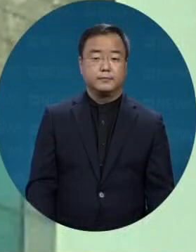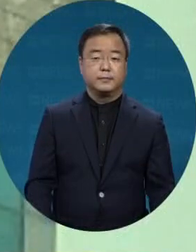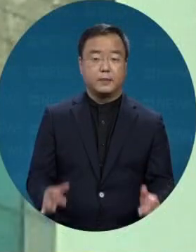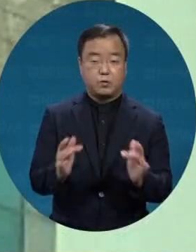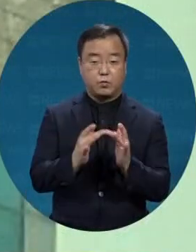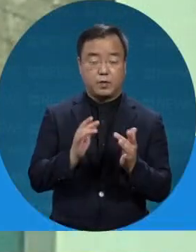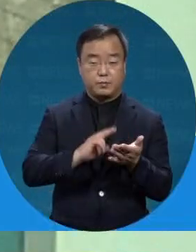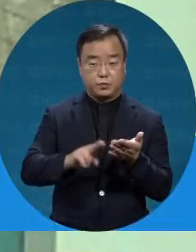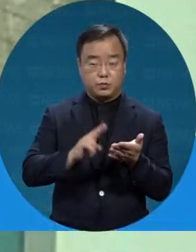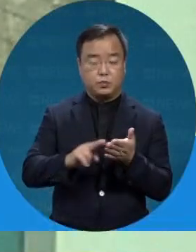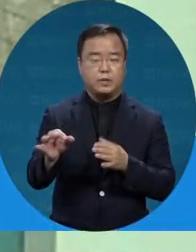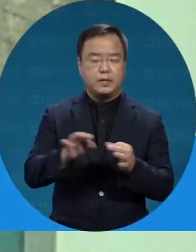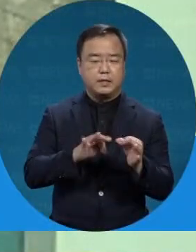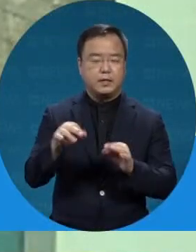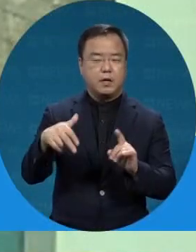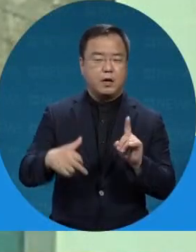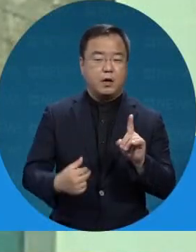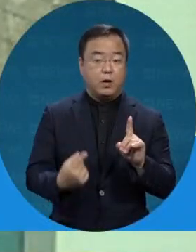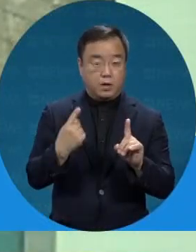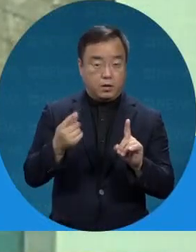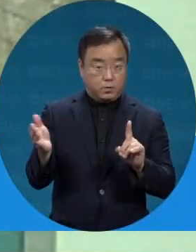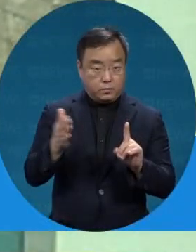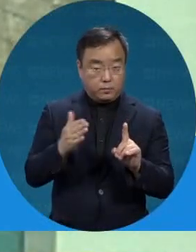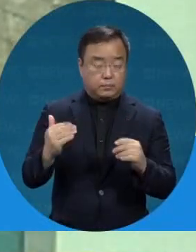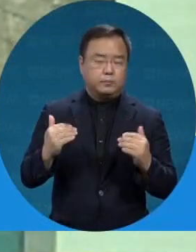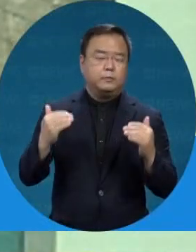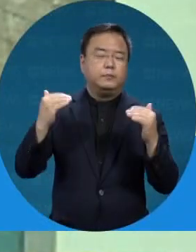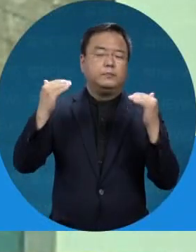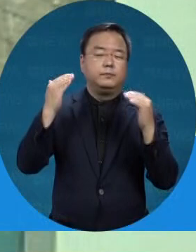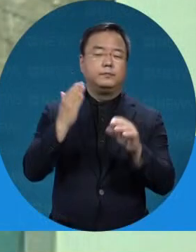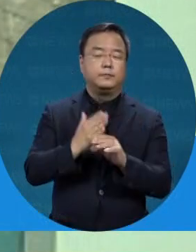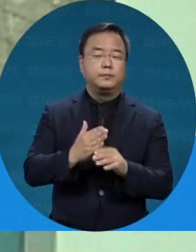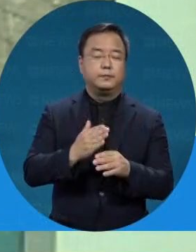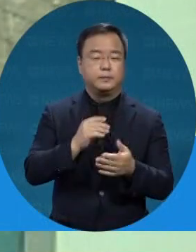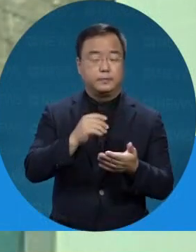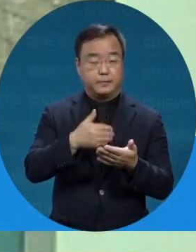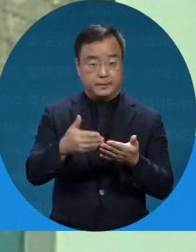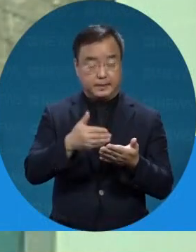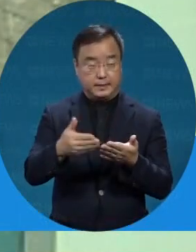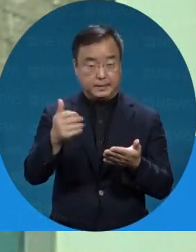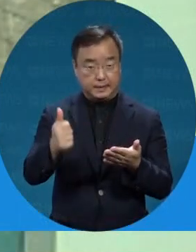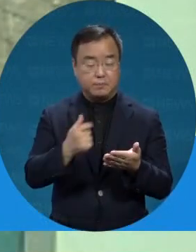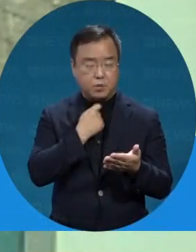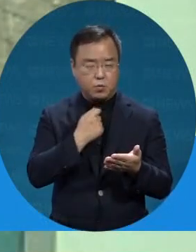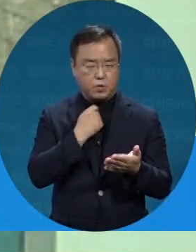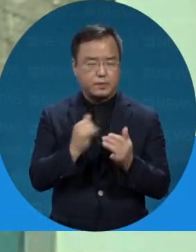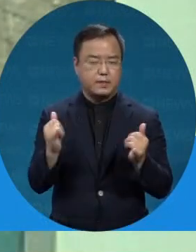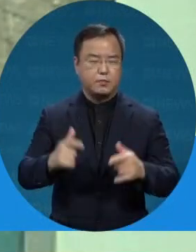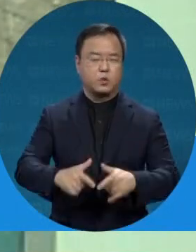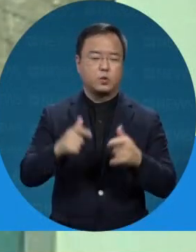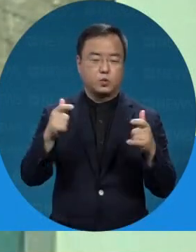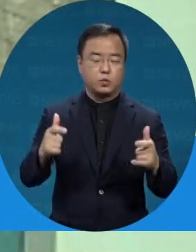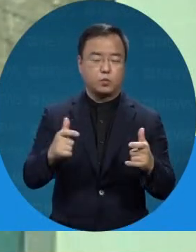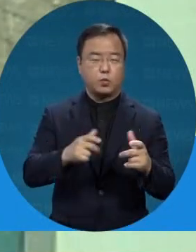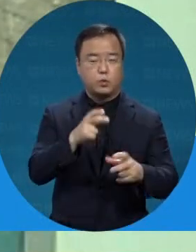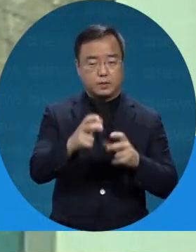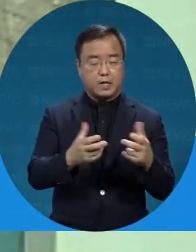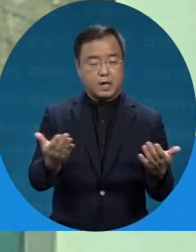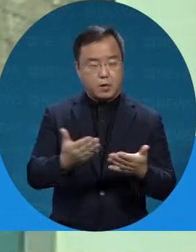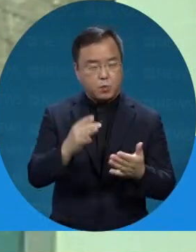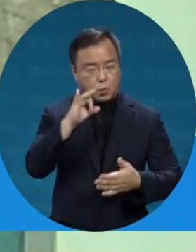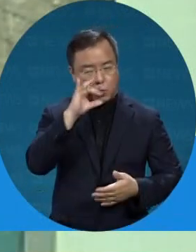웹툰 시장이 1조원대로 성장했습니다 웹툰 작가를 꿈꾸는 학생들도 많아지고 업계에 대한 궁금증도 커지고